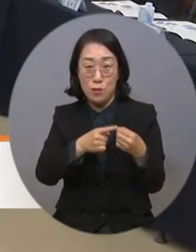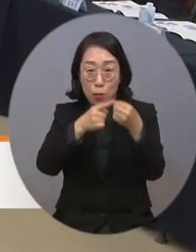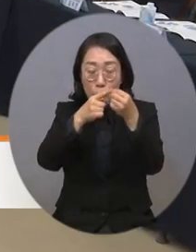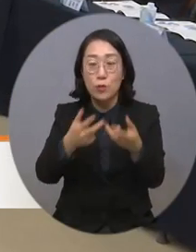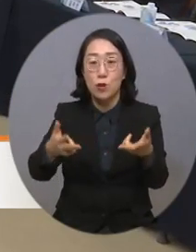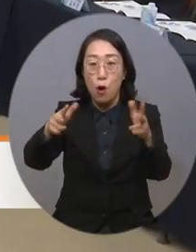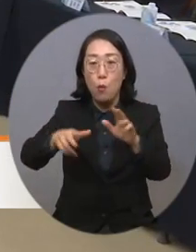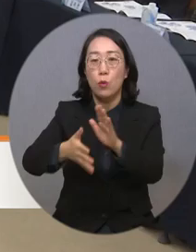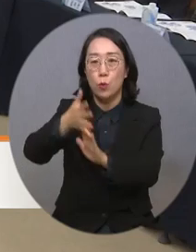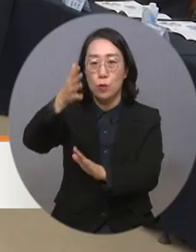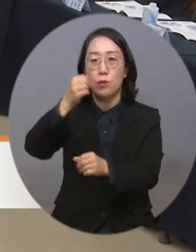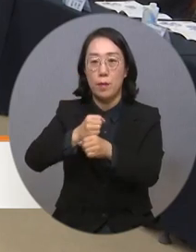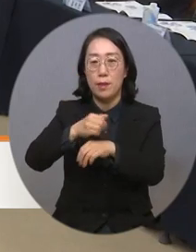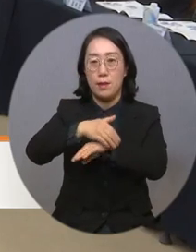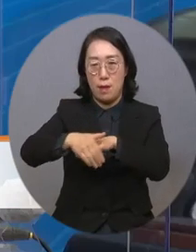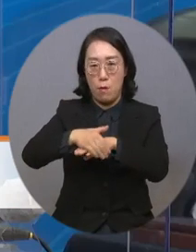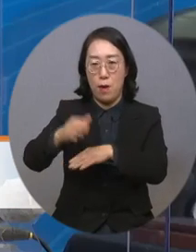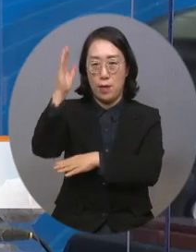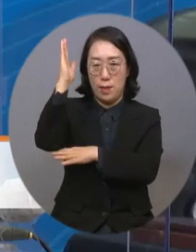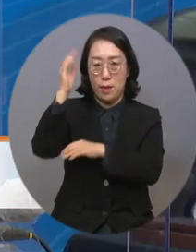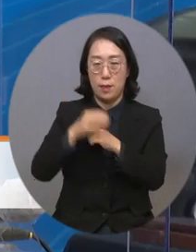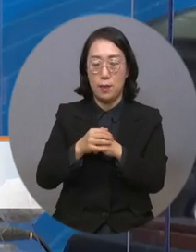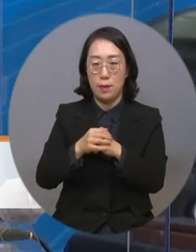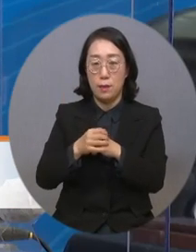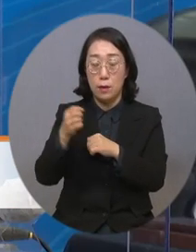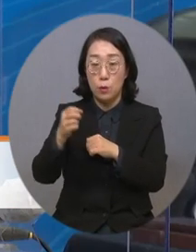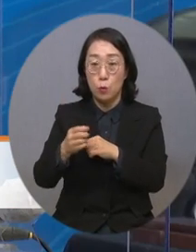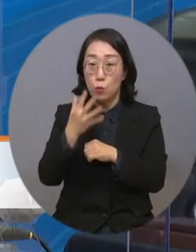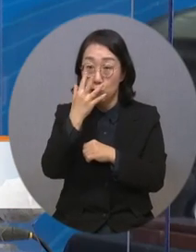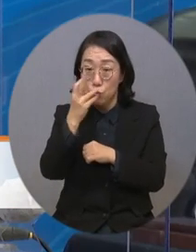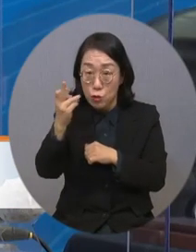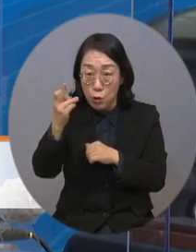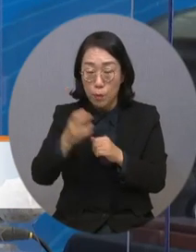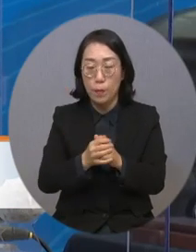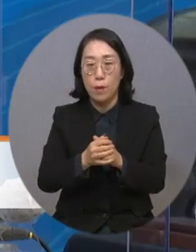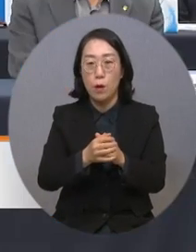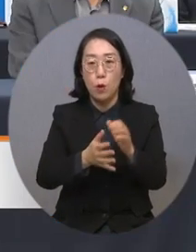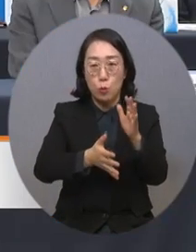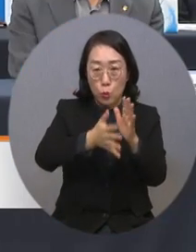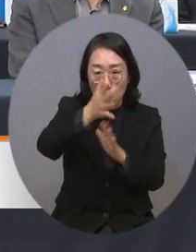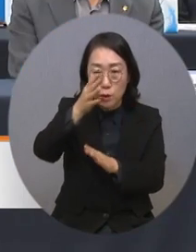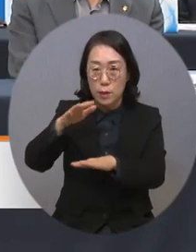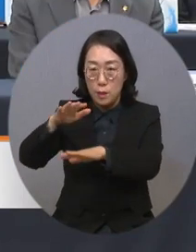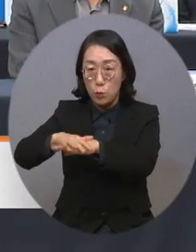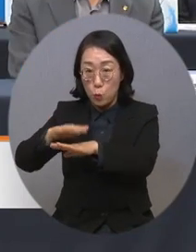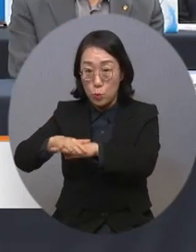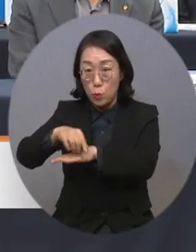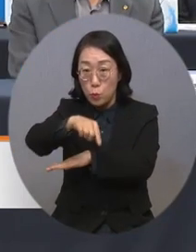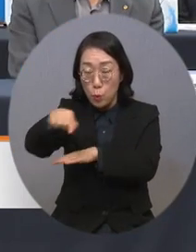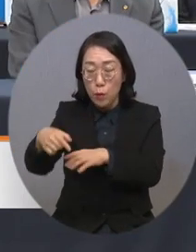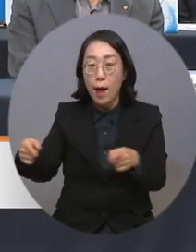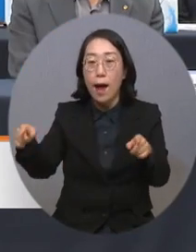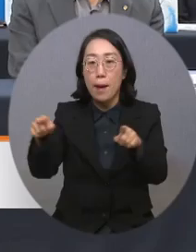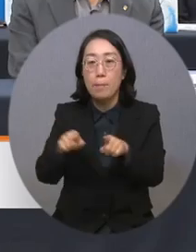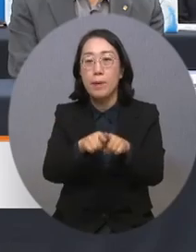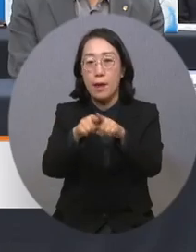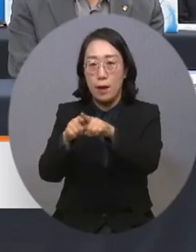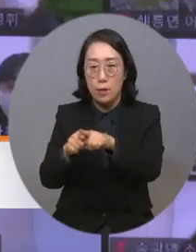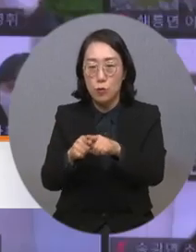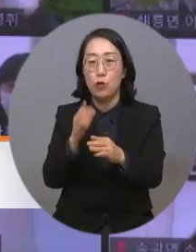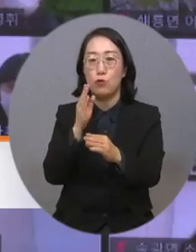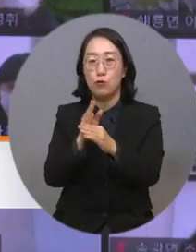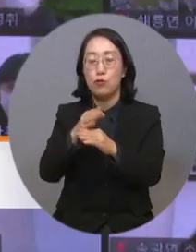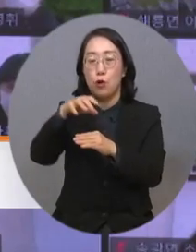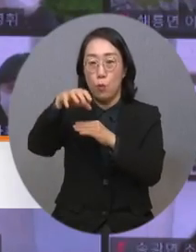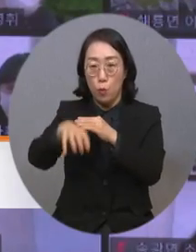정원도시로 만들겠다고 말했습니다. 또한 순천을 도시와 농촌이 조화롭고 지속가능한 동북권